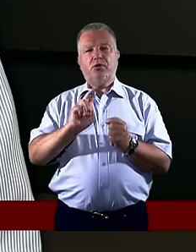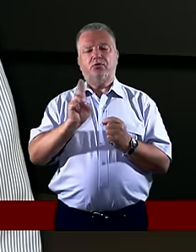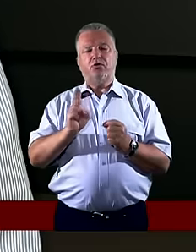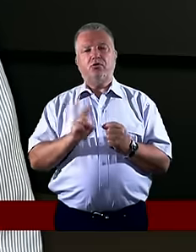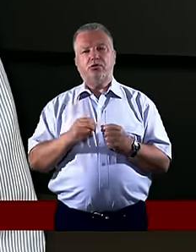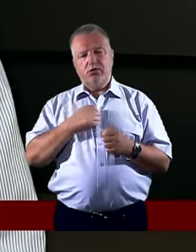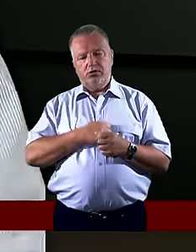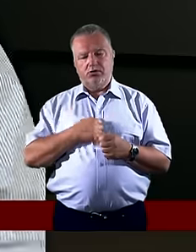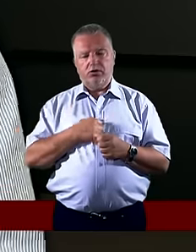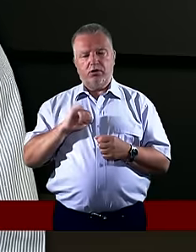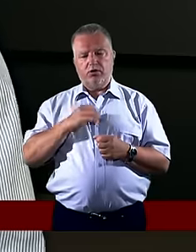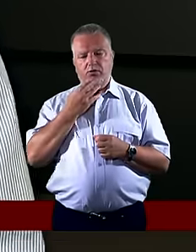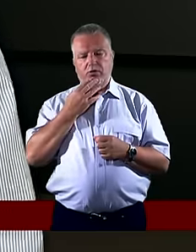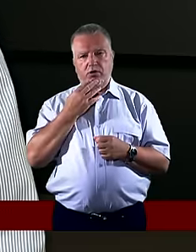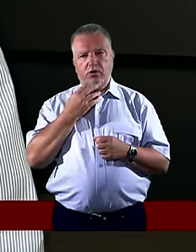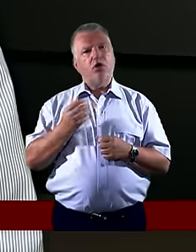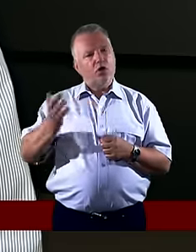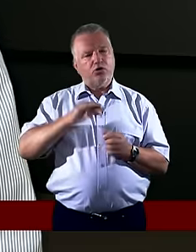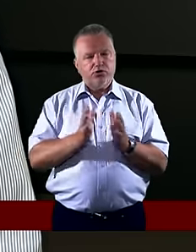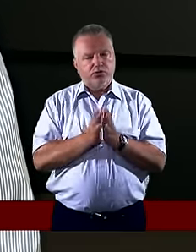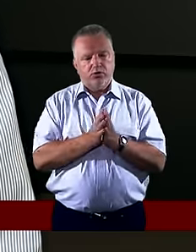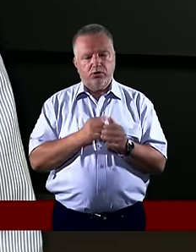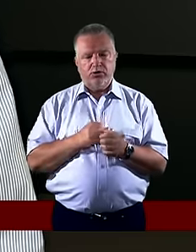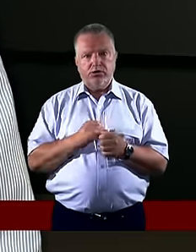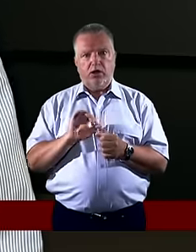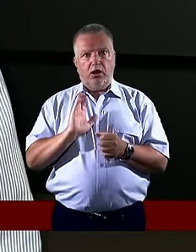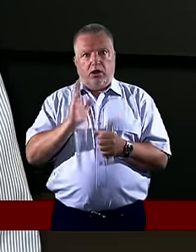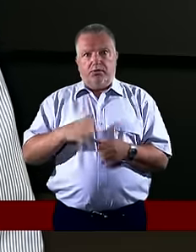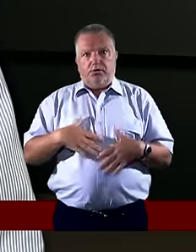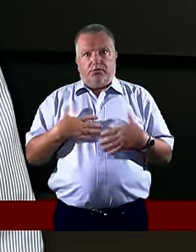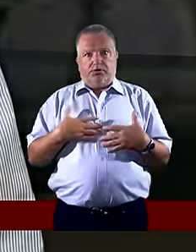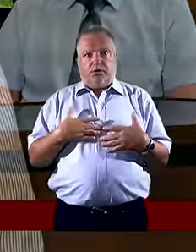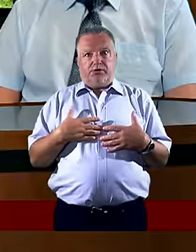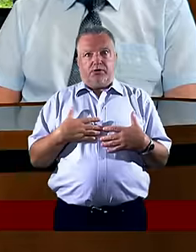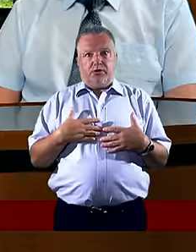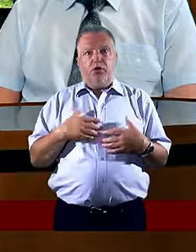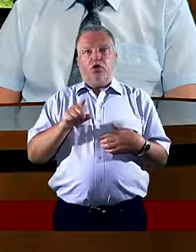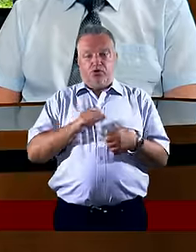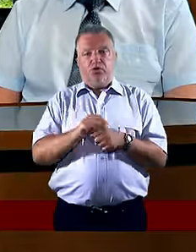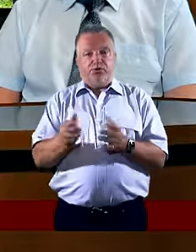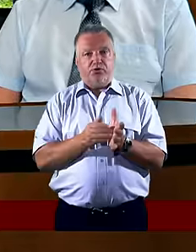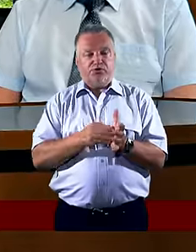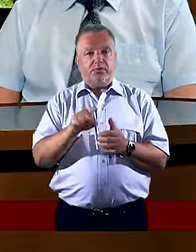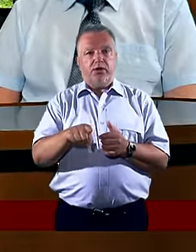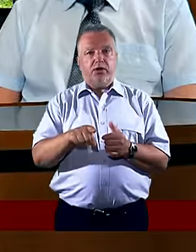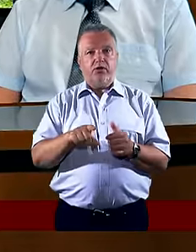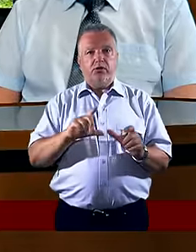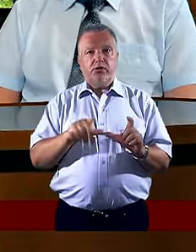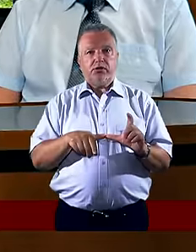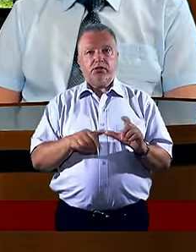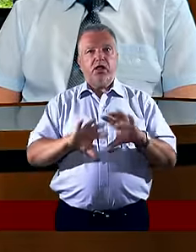kogoś smutnego i mówię, słuchaj, to pomódlmy się teraz. To będzie się czuł przerażony może nawet tą propozycją, chociaż to jest potrzeba